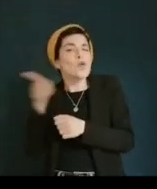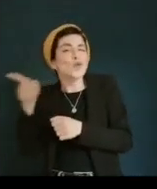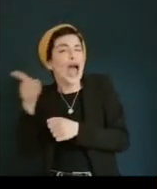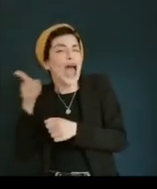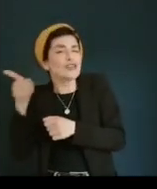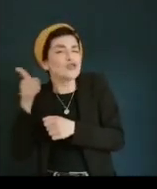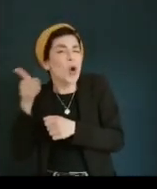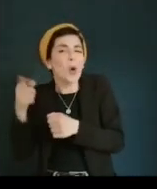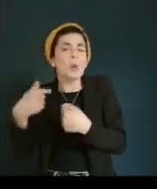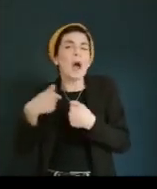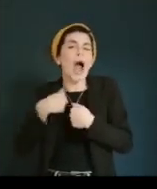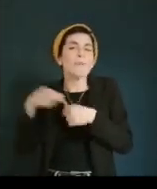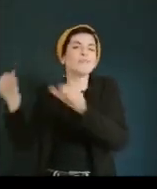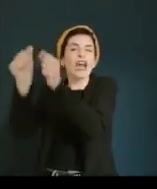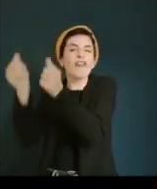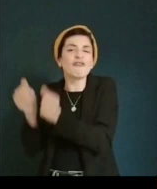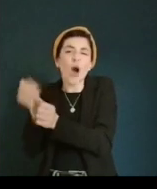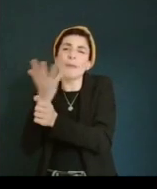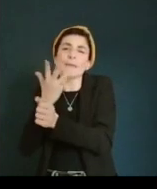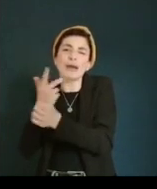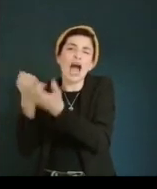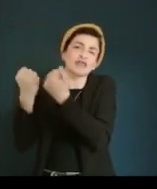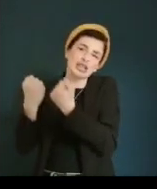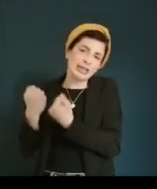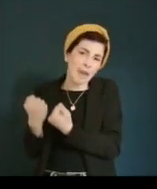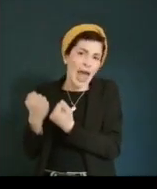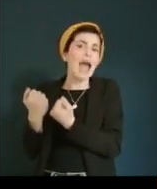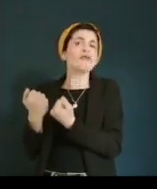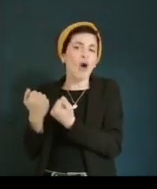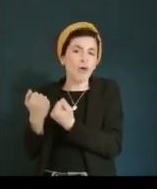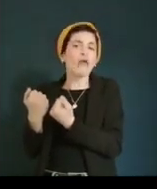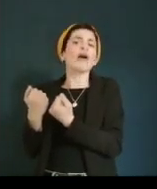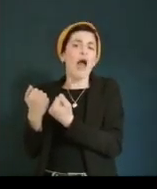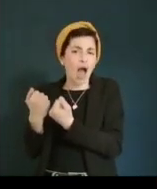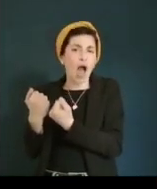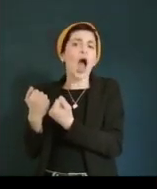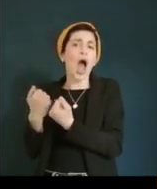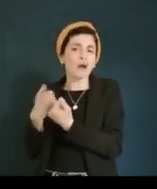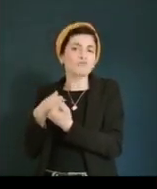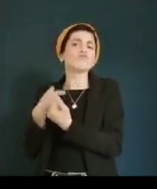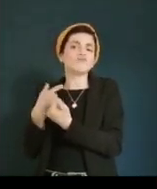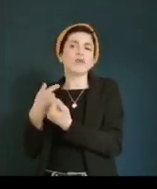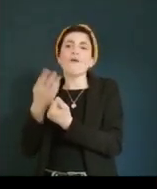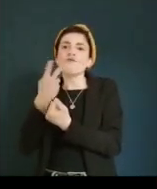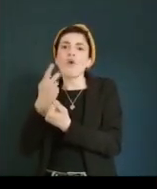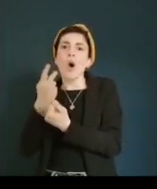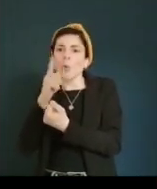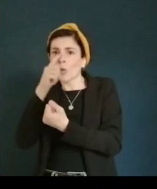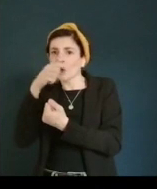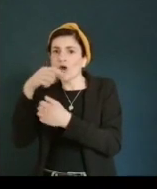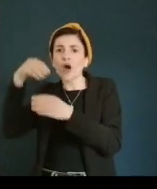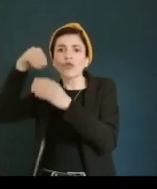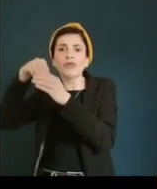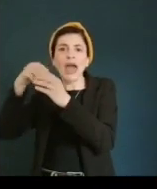questo qua forse è quello là che come forma mi piace di meno. Ma proprio perché mi piace di meno, io per vedere l'interno